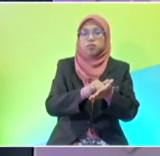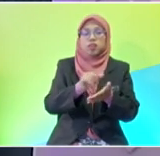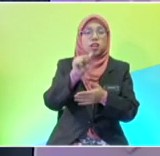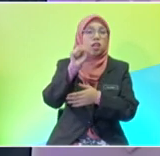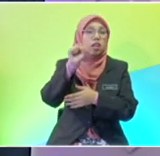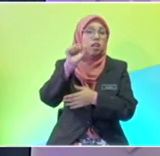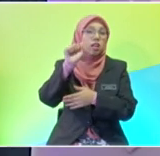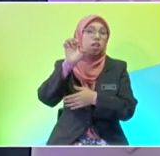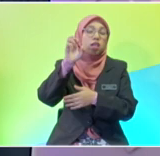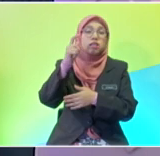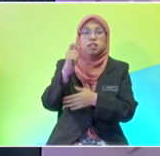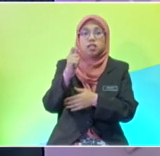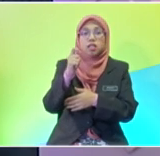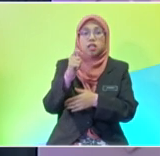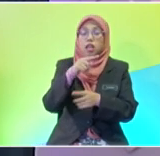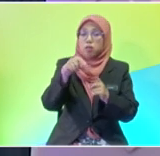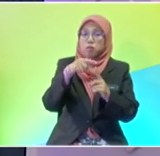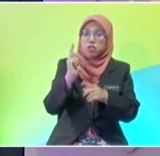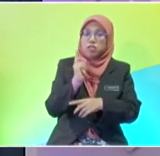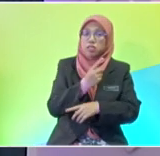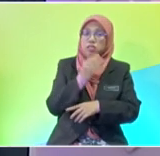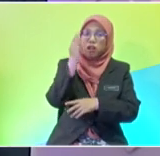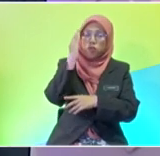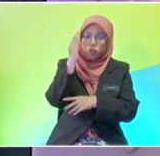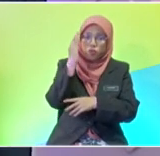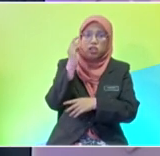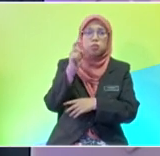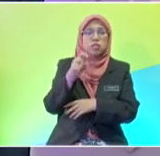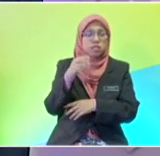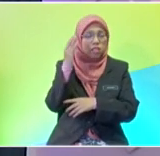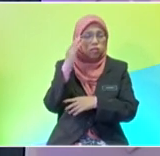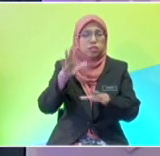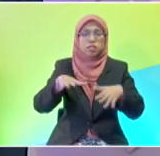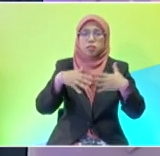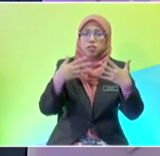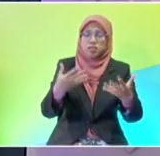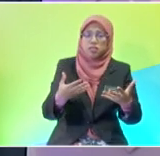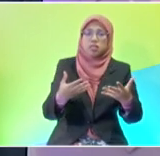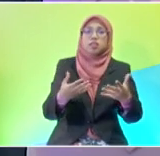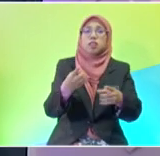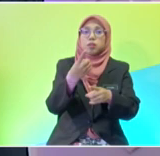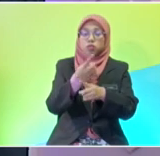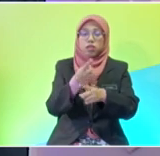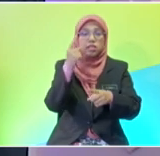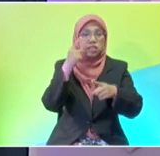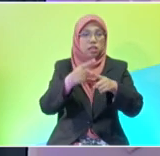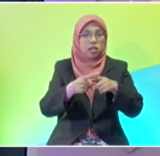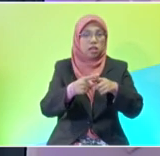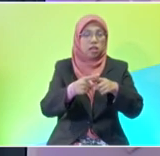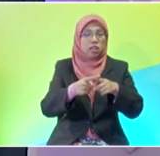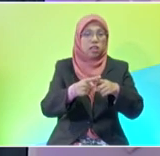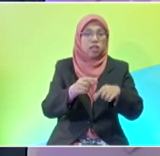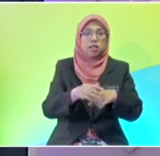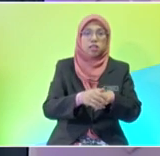tahu dia tentu bila berlaku kesulitan kita boleh membutuhkan dengan mudah berbanding kalau kita